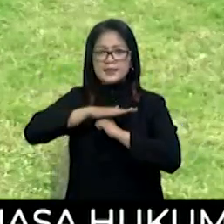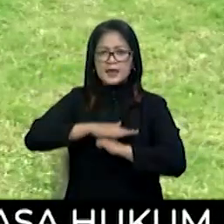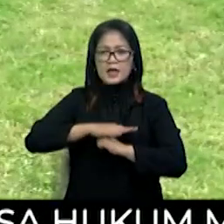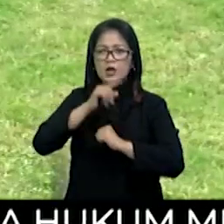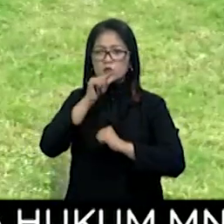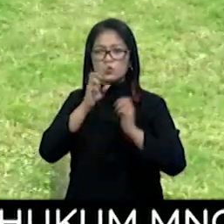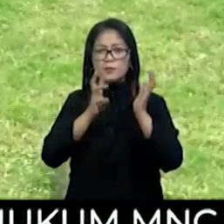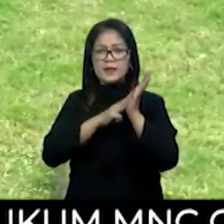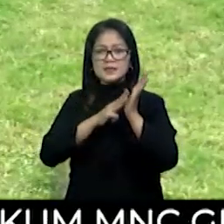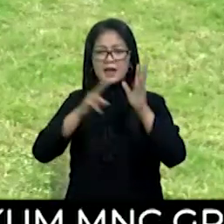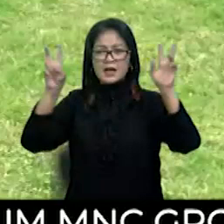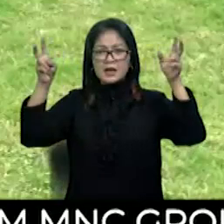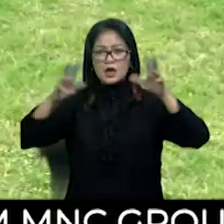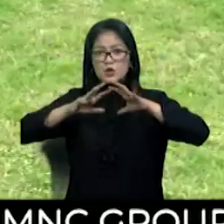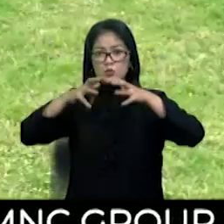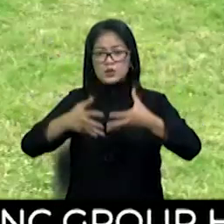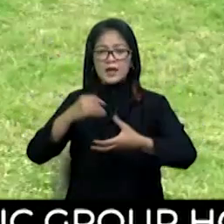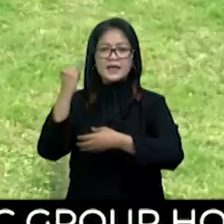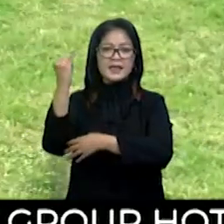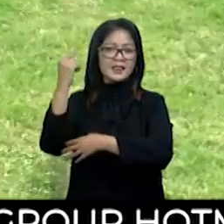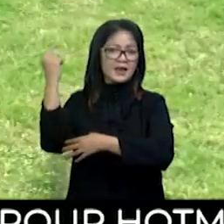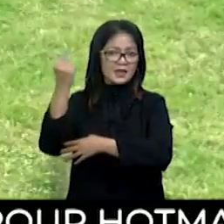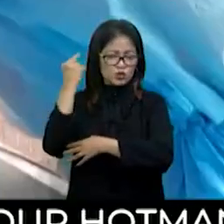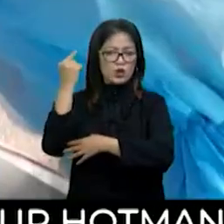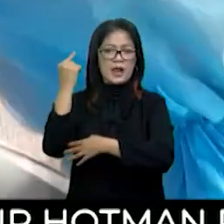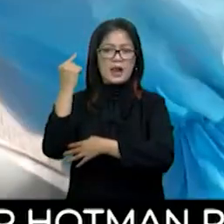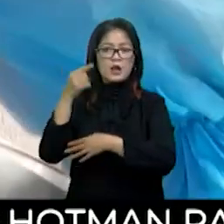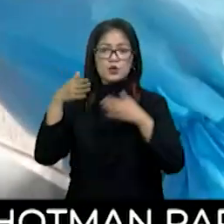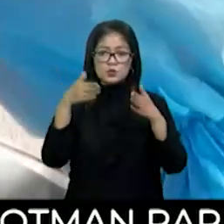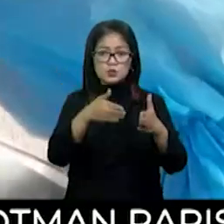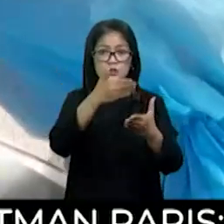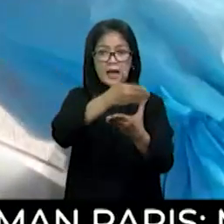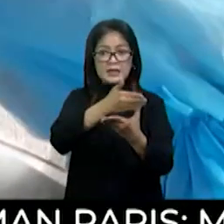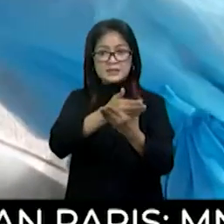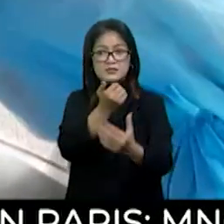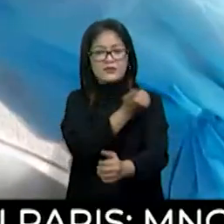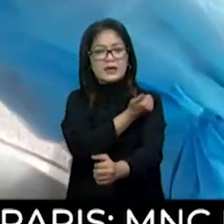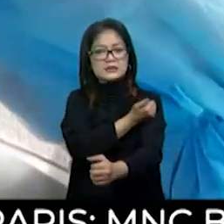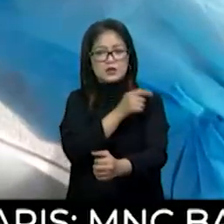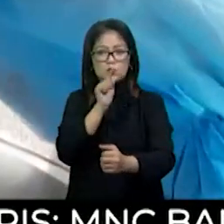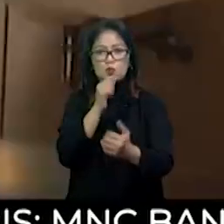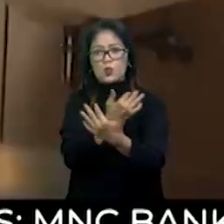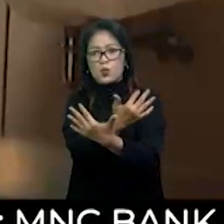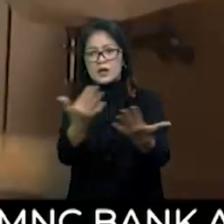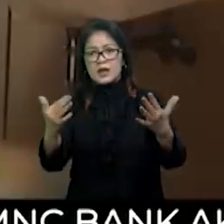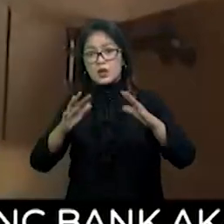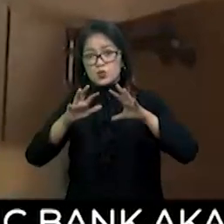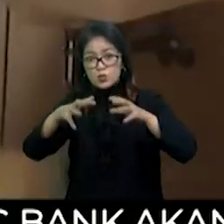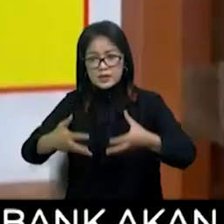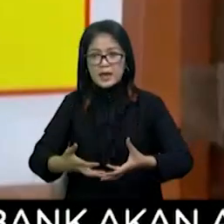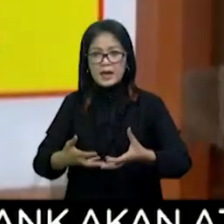isu-isu Global termasuk memperluas akses vaksin bagi seluruh rakyat dunia dan juga untuk